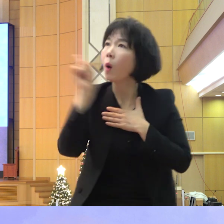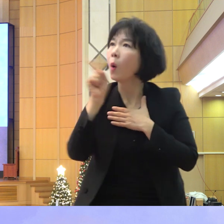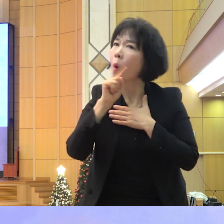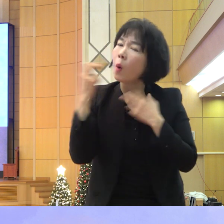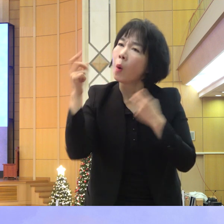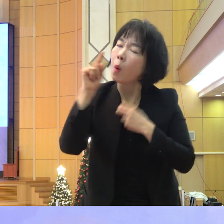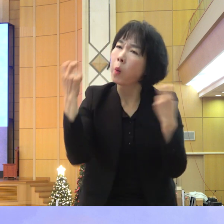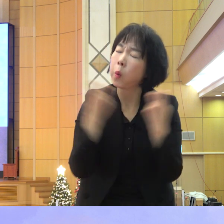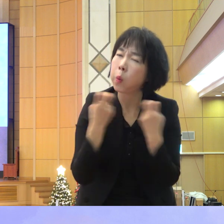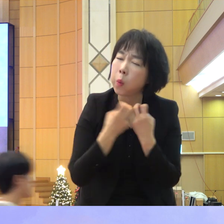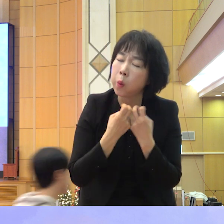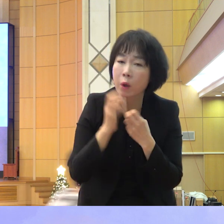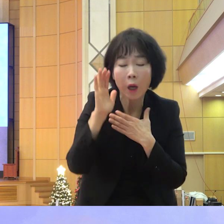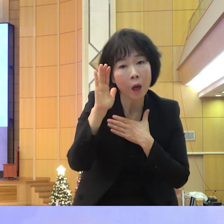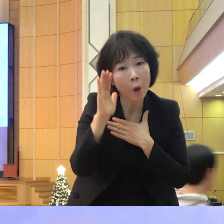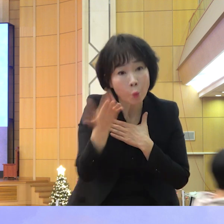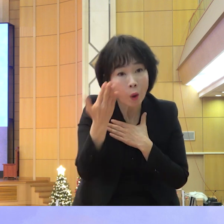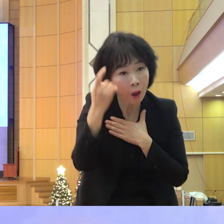어떻게 되는가?